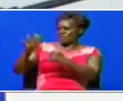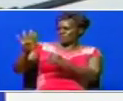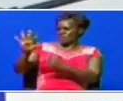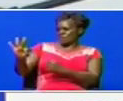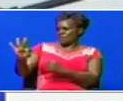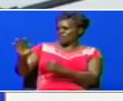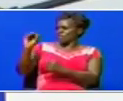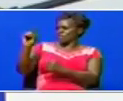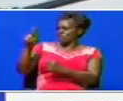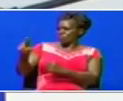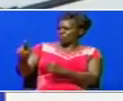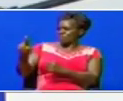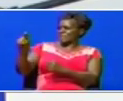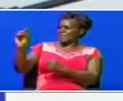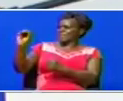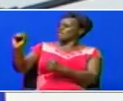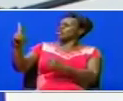73, 0.06%.